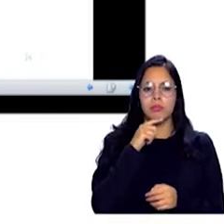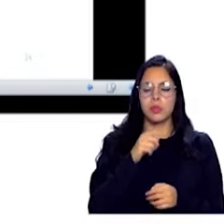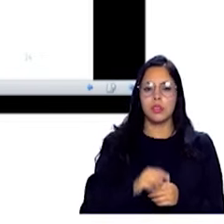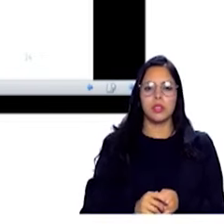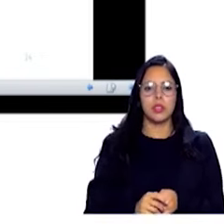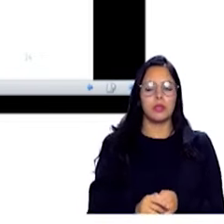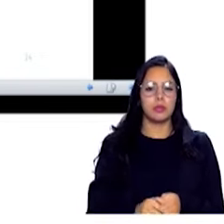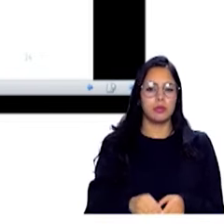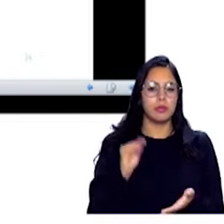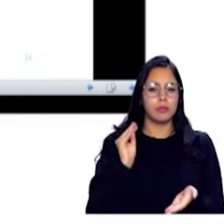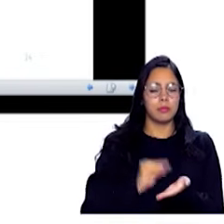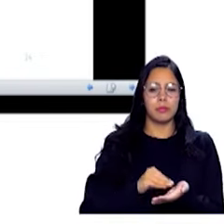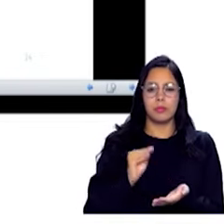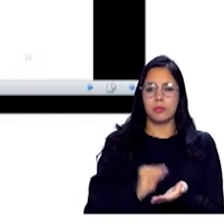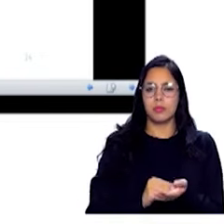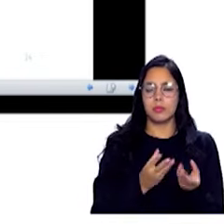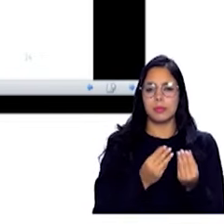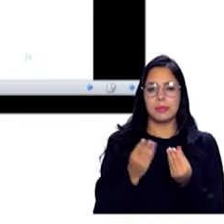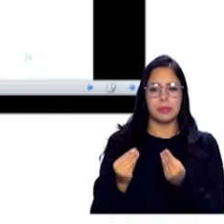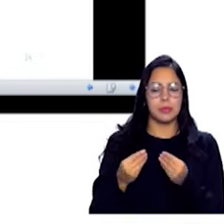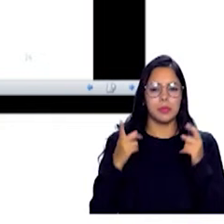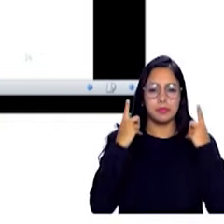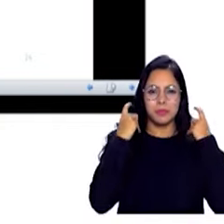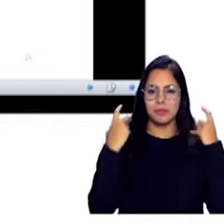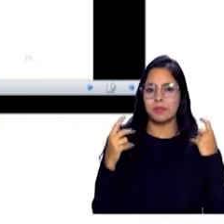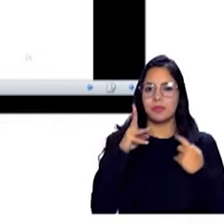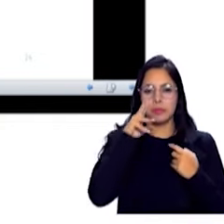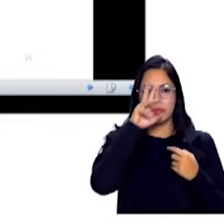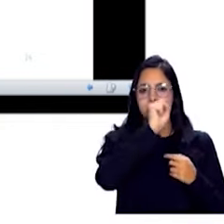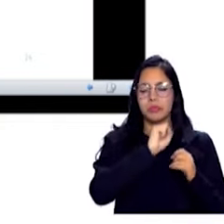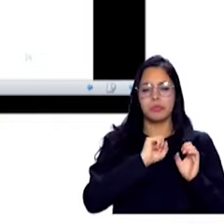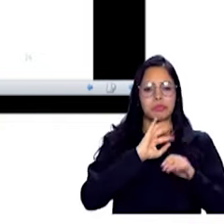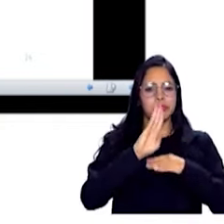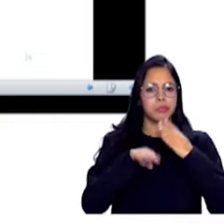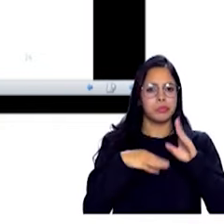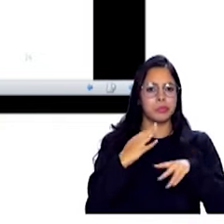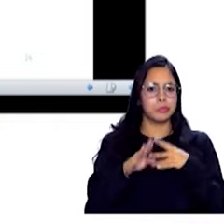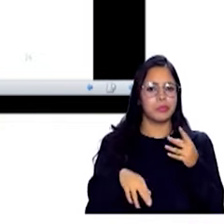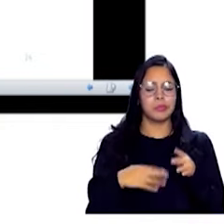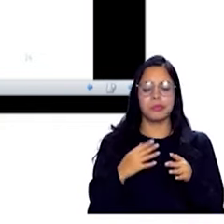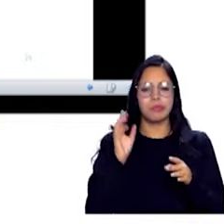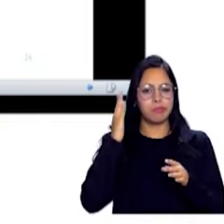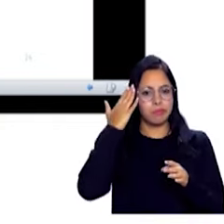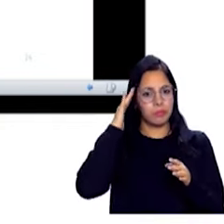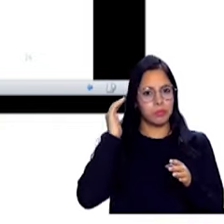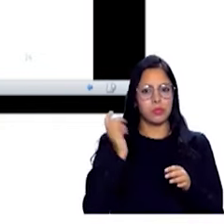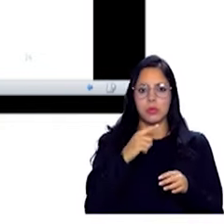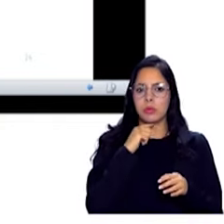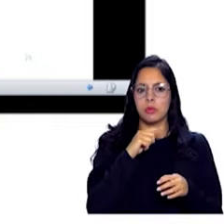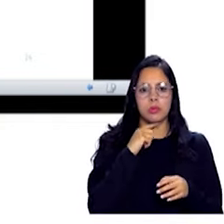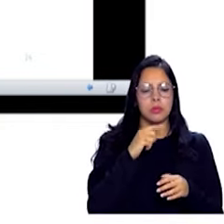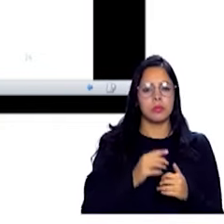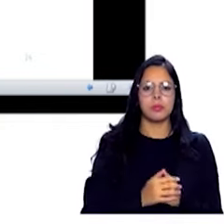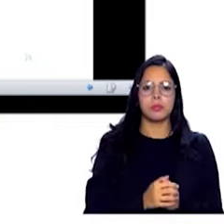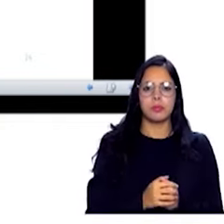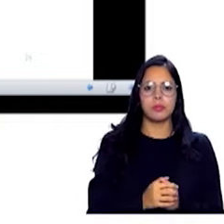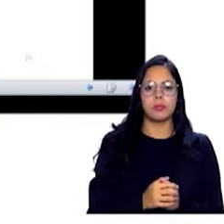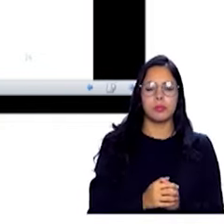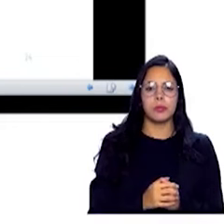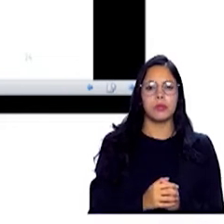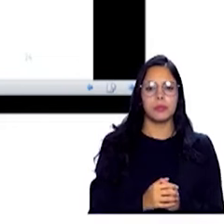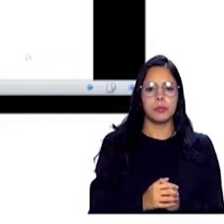Fatto Il rinvio pregiudiziale appare ammissibile invece quando via un contrasto Nella giurisprudenza di merito oppure anche quando via un